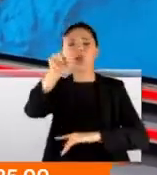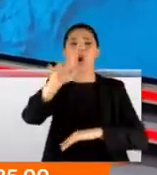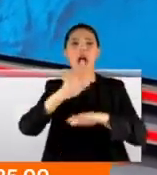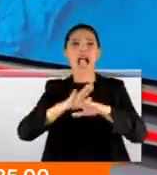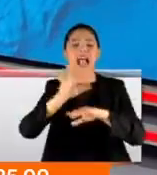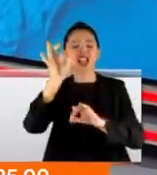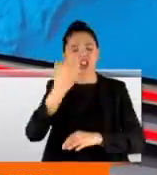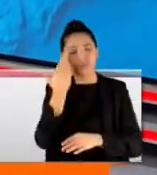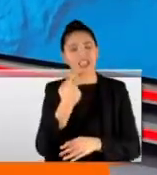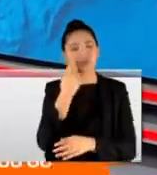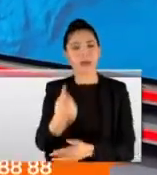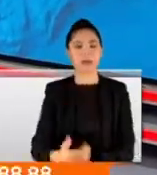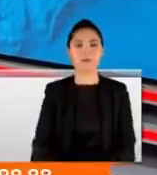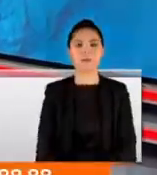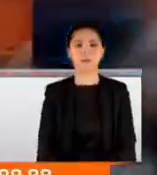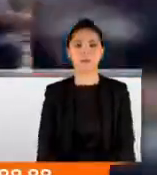elleri izleyeceksiniz şimdi.